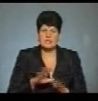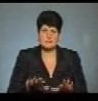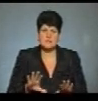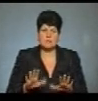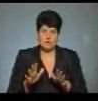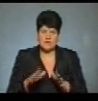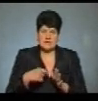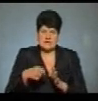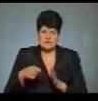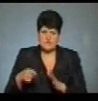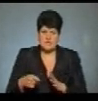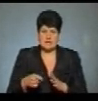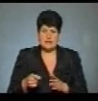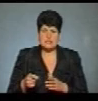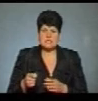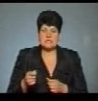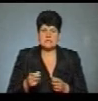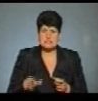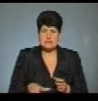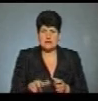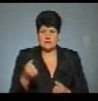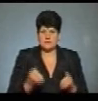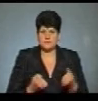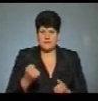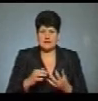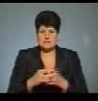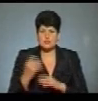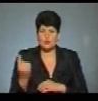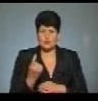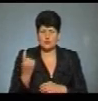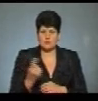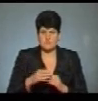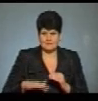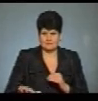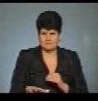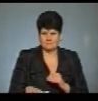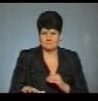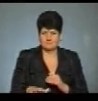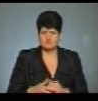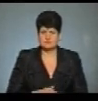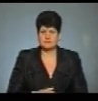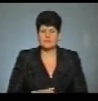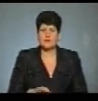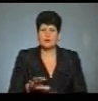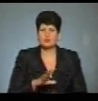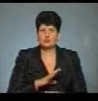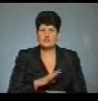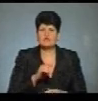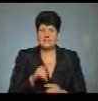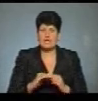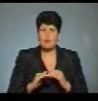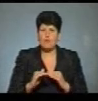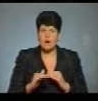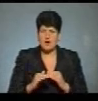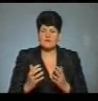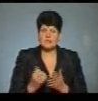і зафіксували сліди від автомобільних шин на сільськогосподарських угіддях. Перебували в тих полях,